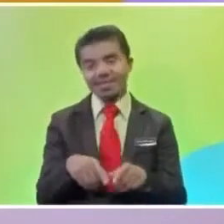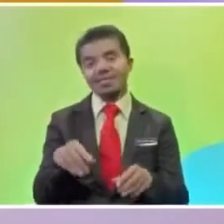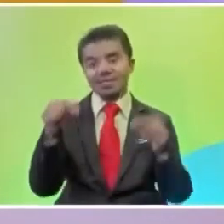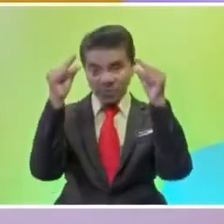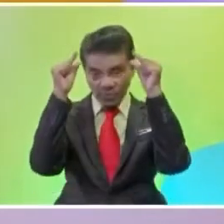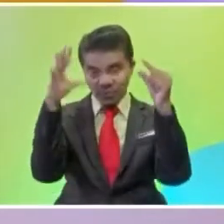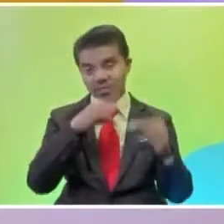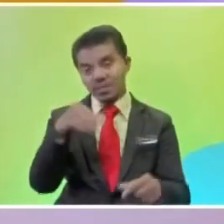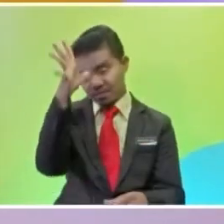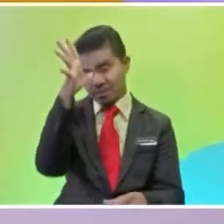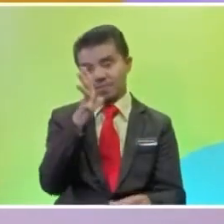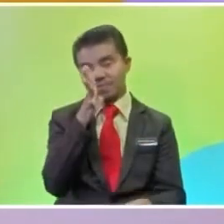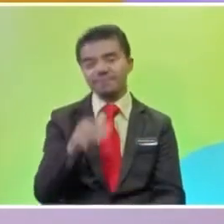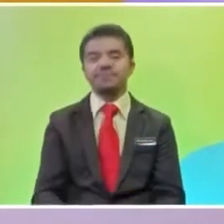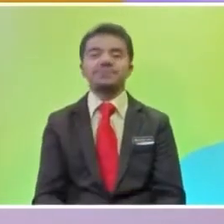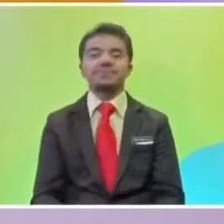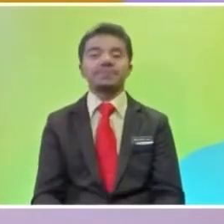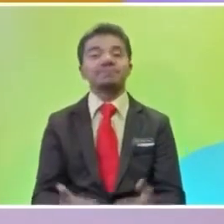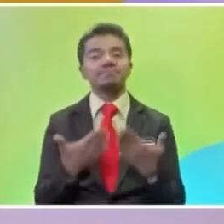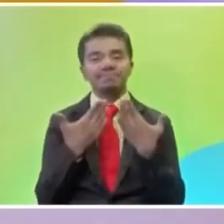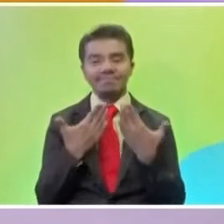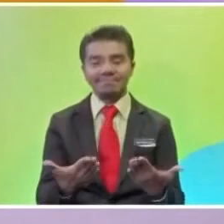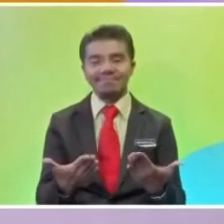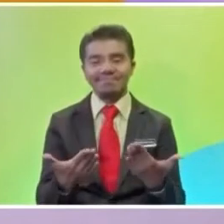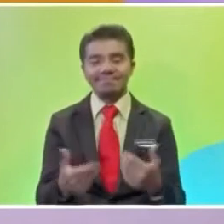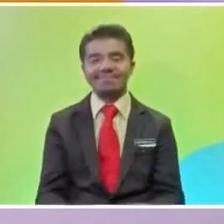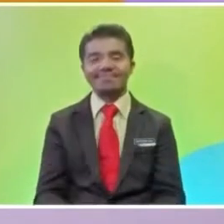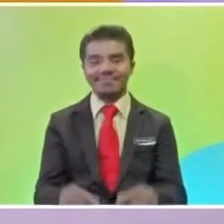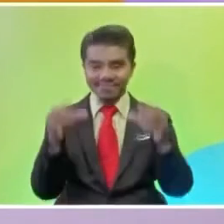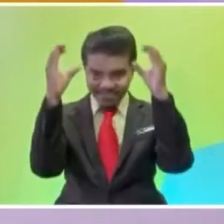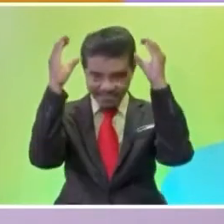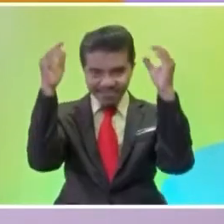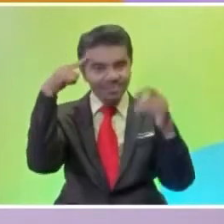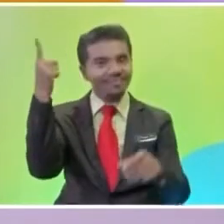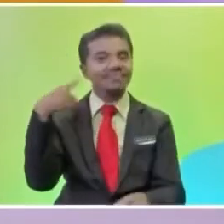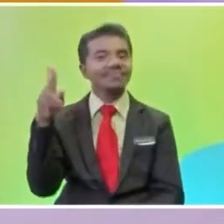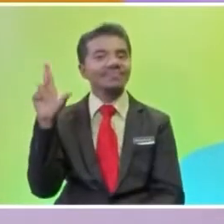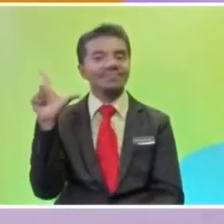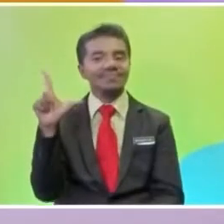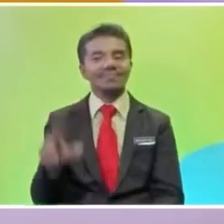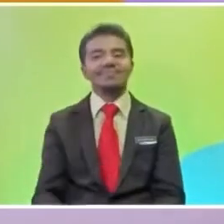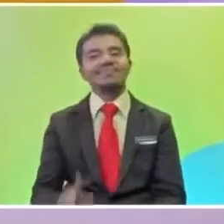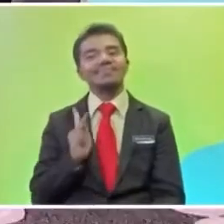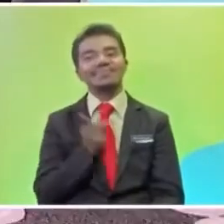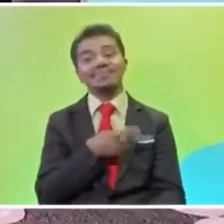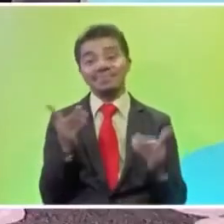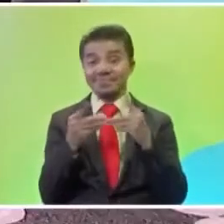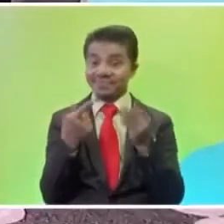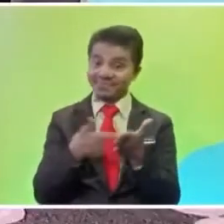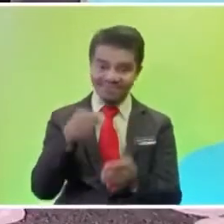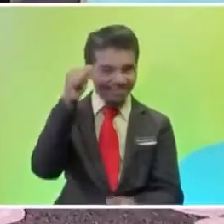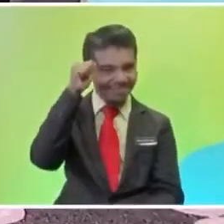Gus Azmi ada segala pukulan untuk ini untuk slot kita pun belajar hanya di titik jumpa lagi Assalamualaikum dan salam